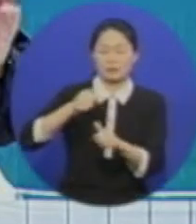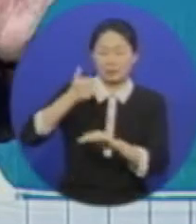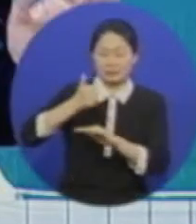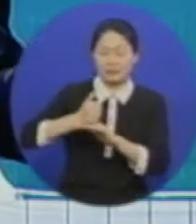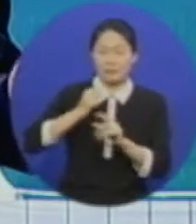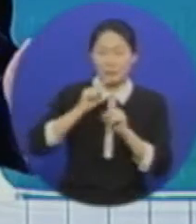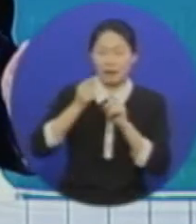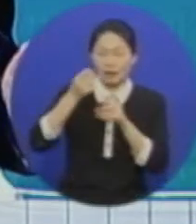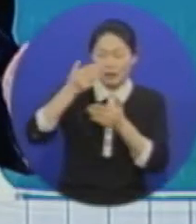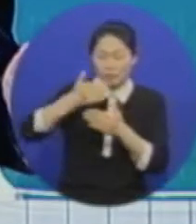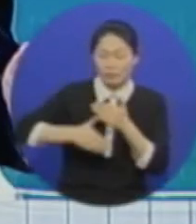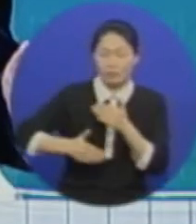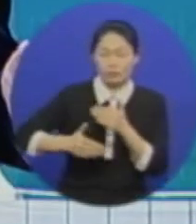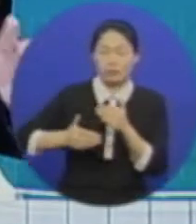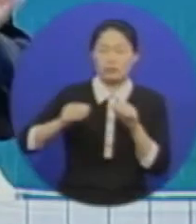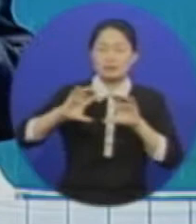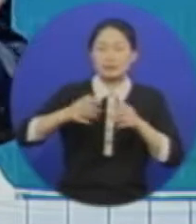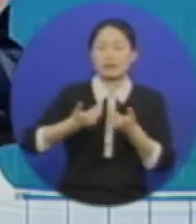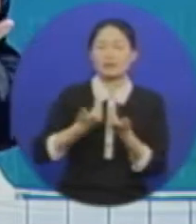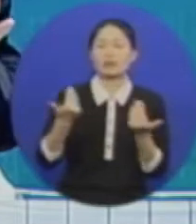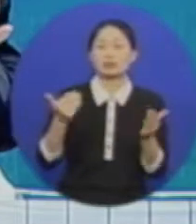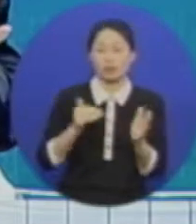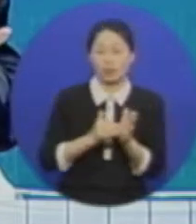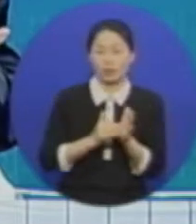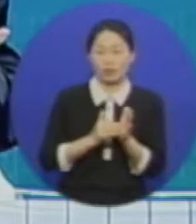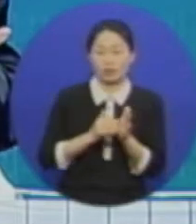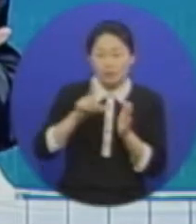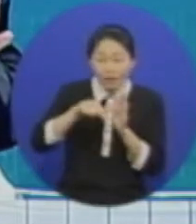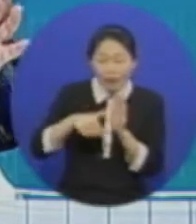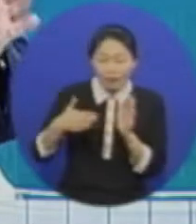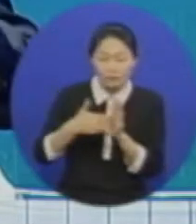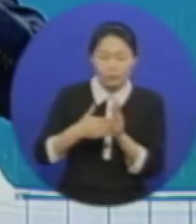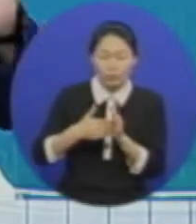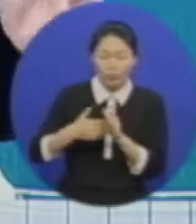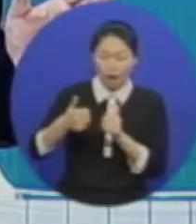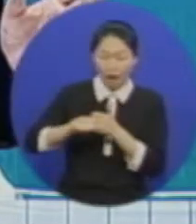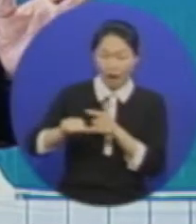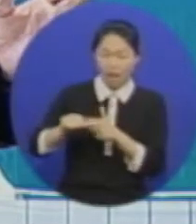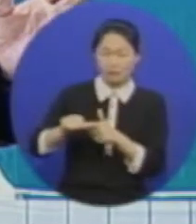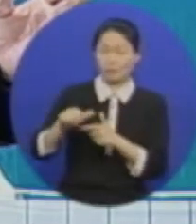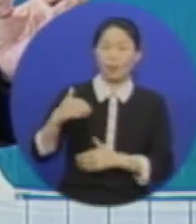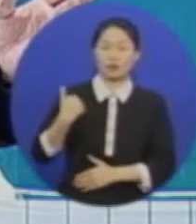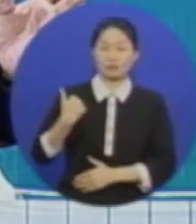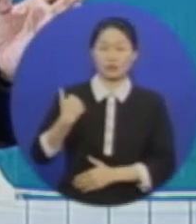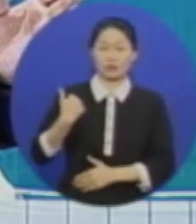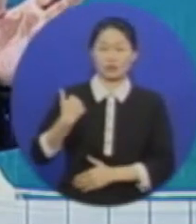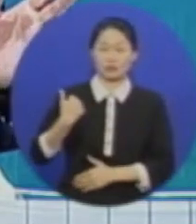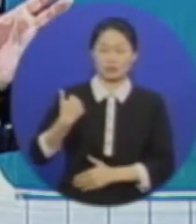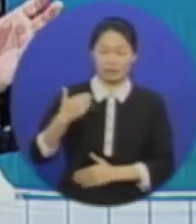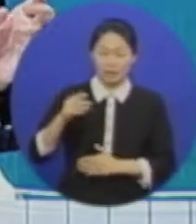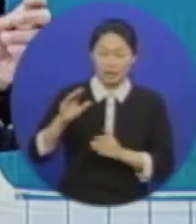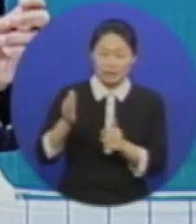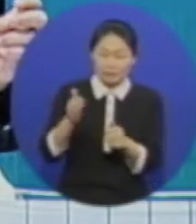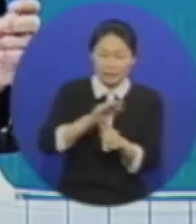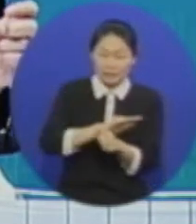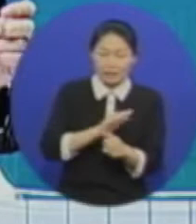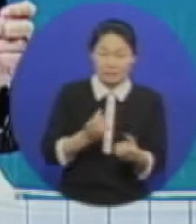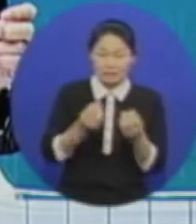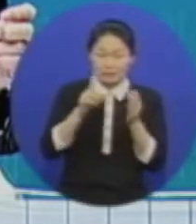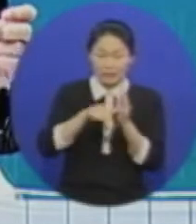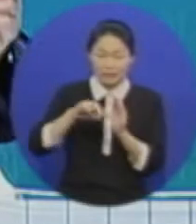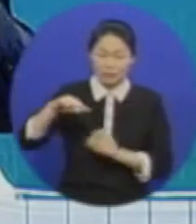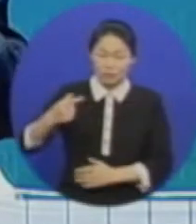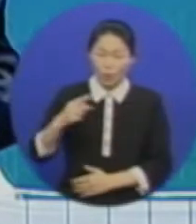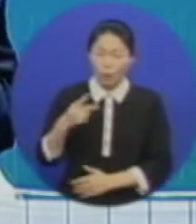세상을 떠났어요 그때까지도 몰랐어요 장례를 치르는데 손 동일 목사님이라는 분이